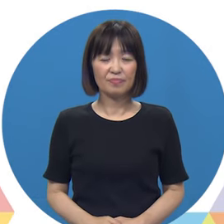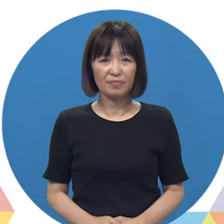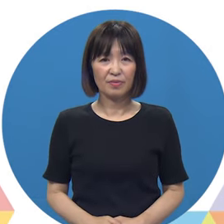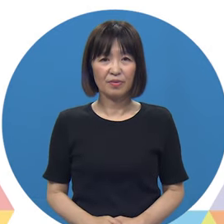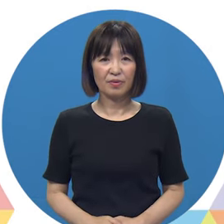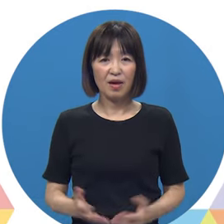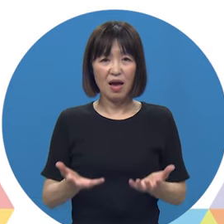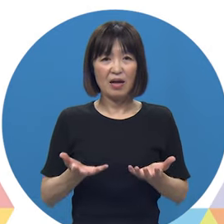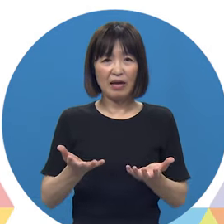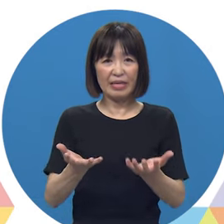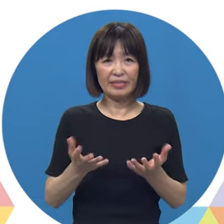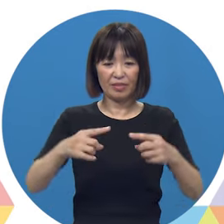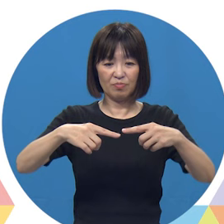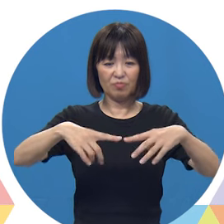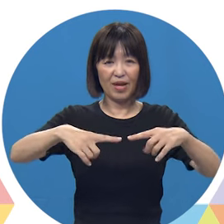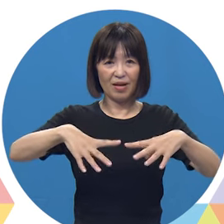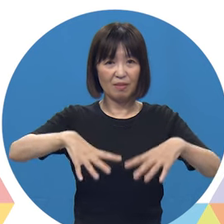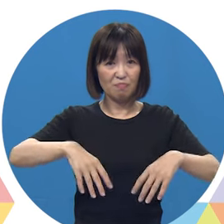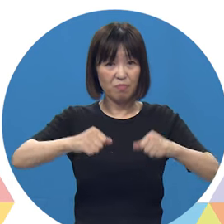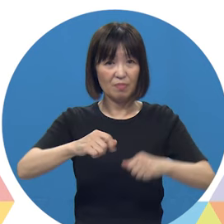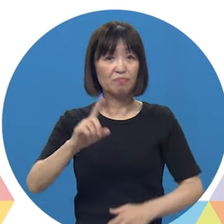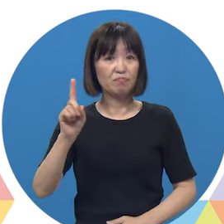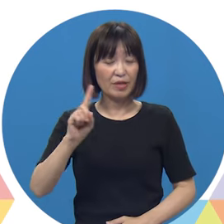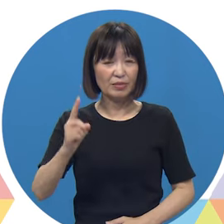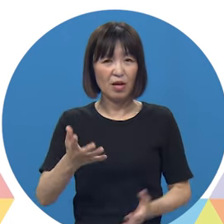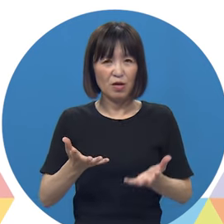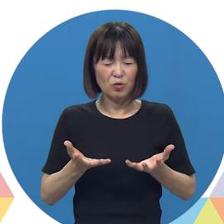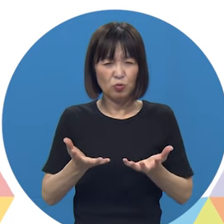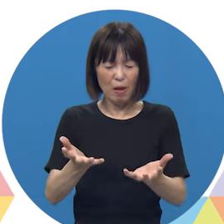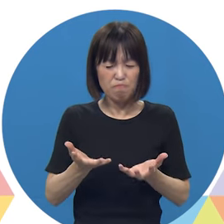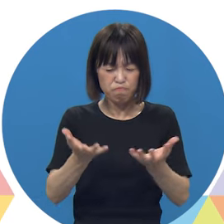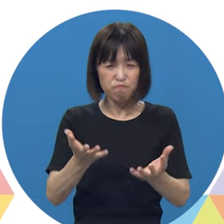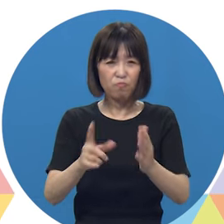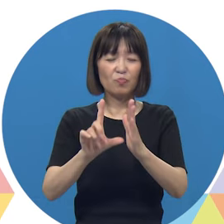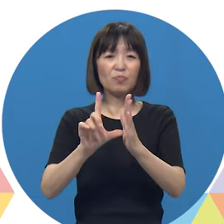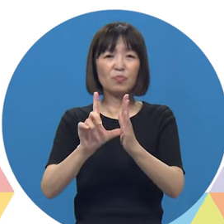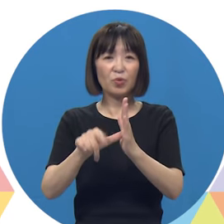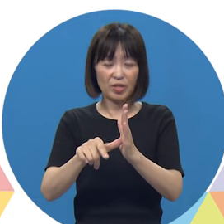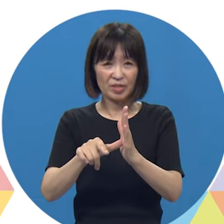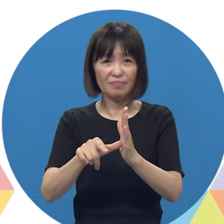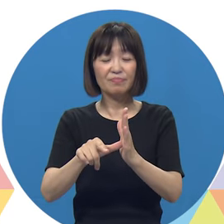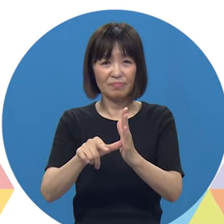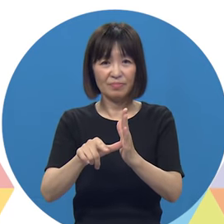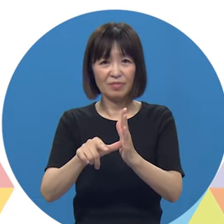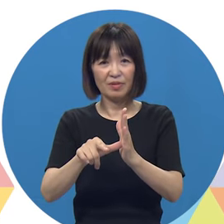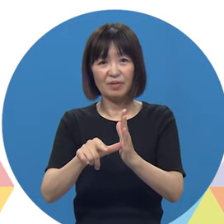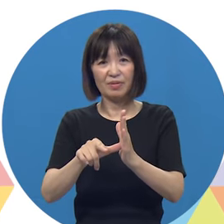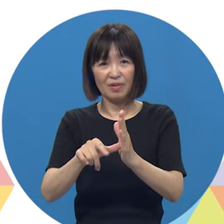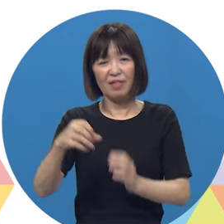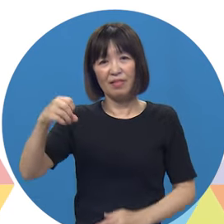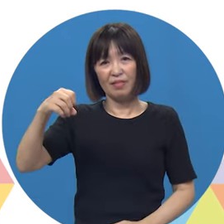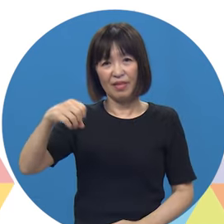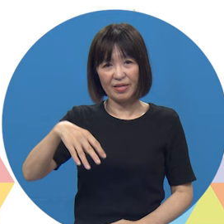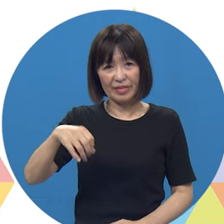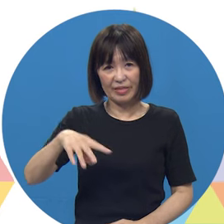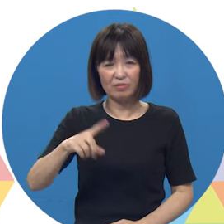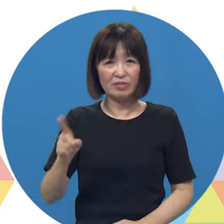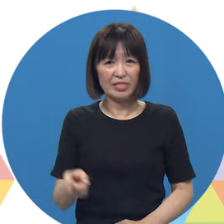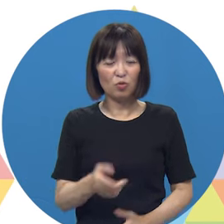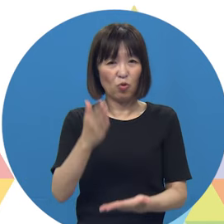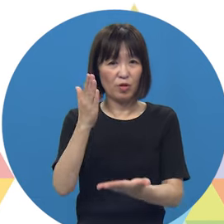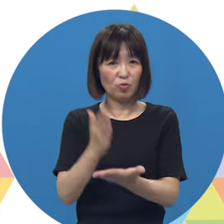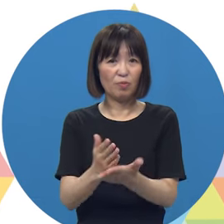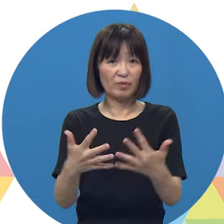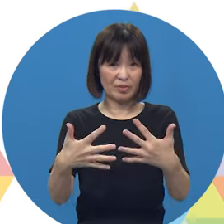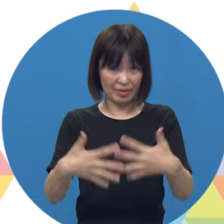関心ブレーカーとは、地震による大きな揺れを感じた際にブレーカーやコンセントなどの電気を自動的に止